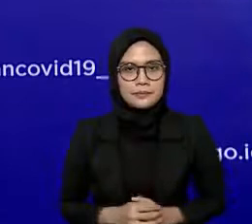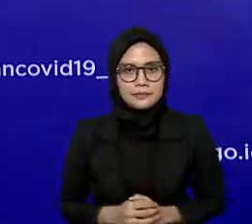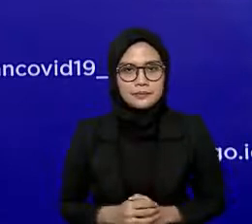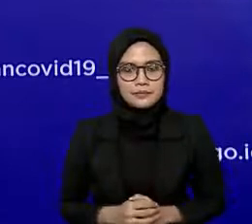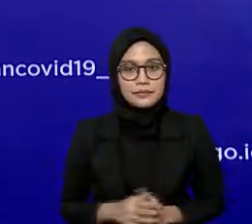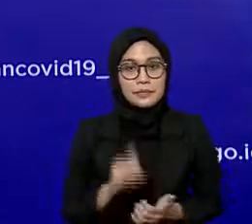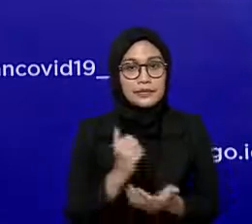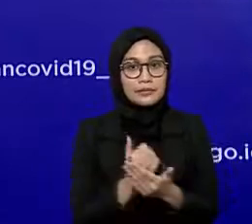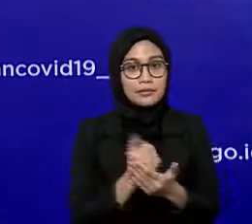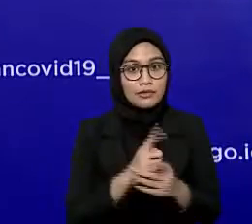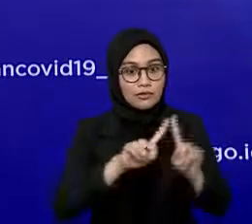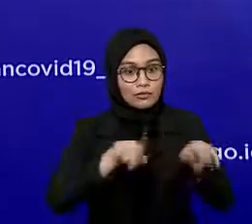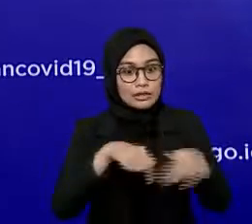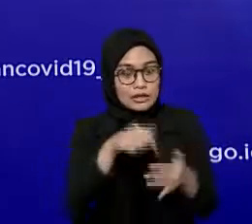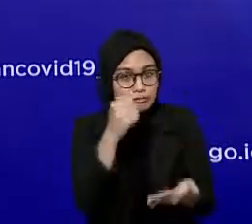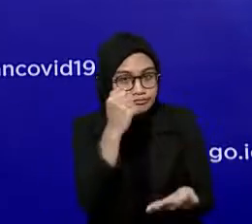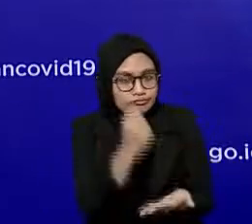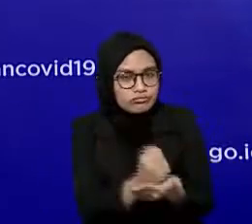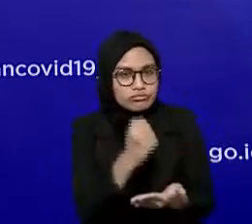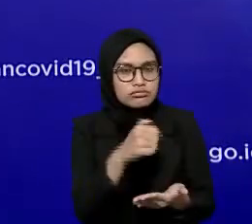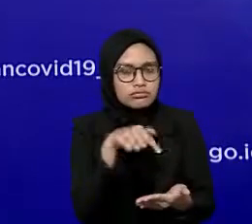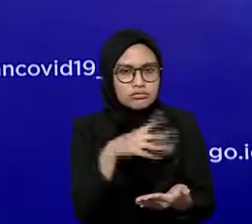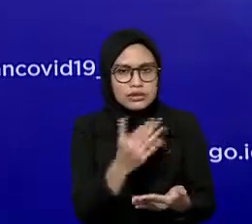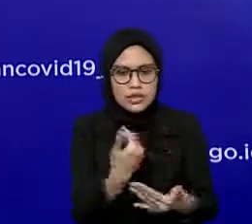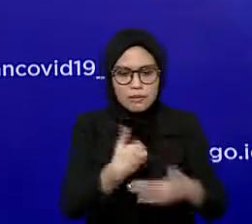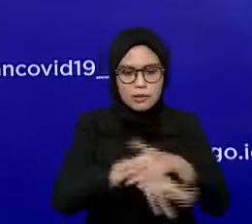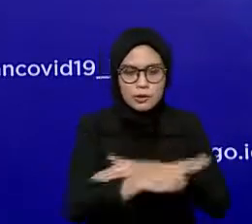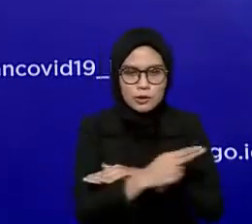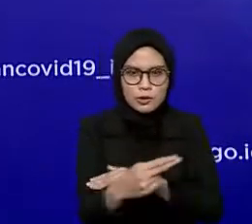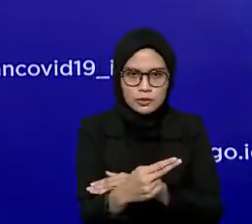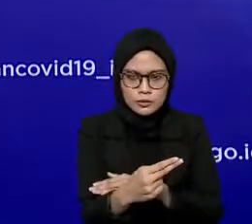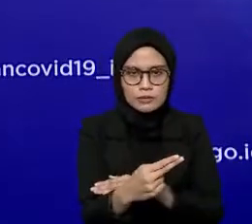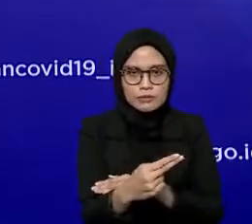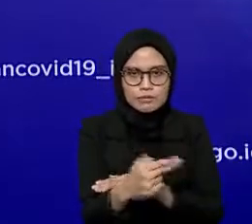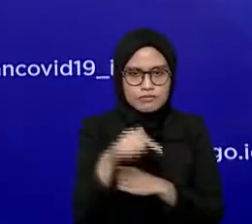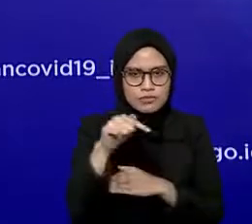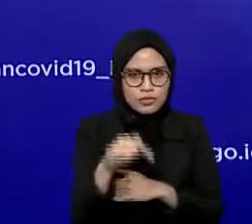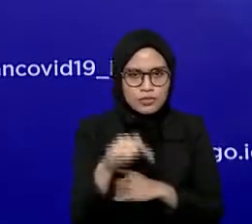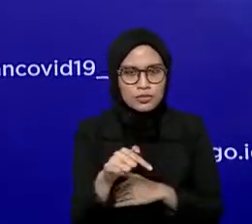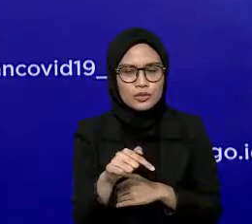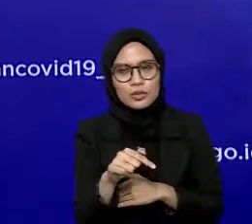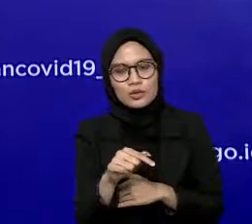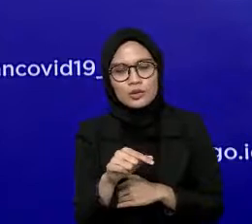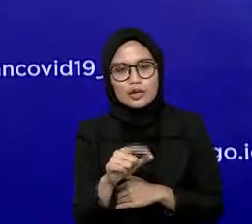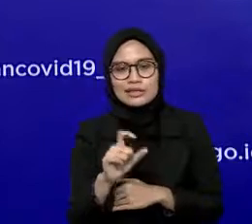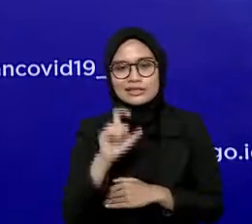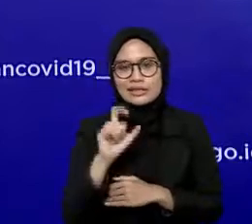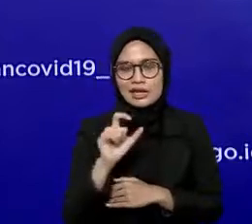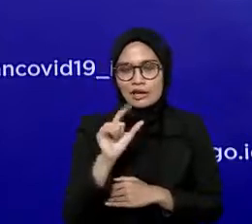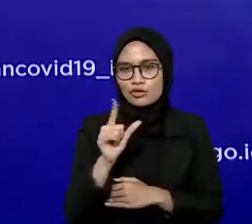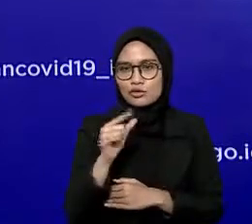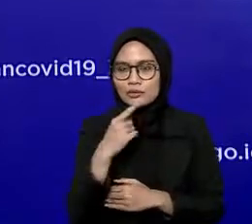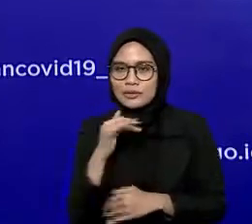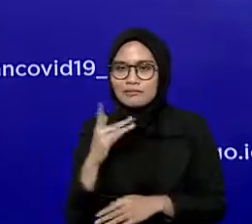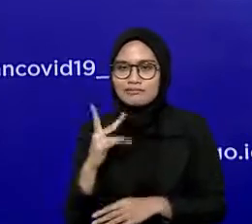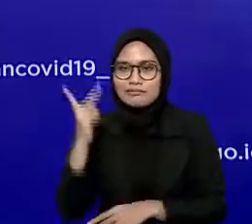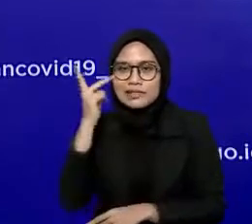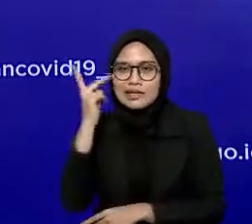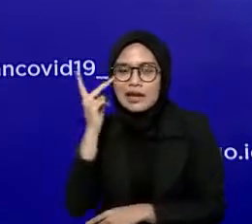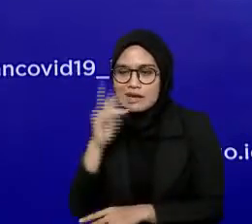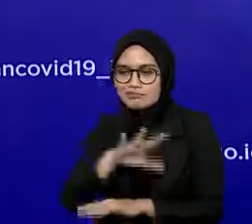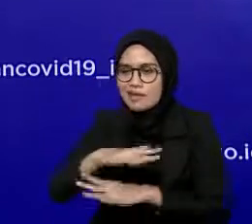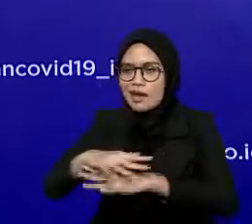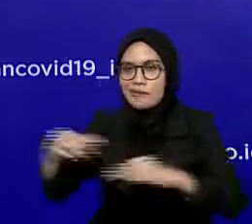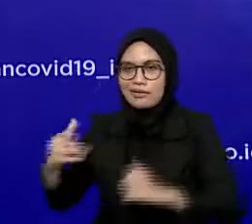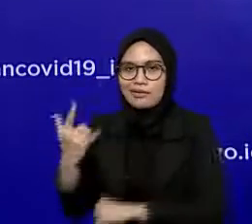jenis visa bagi pelaku perjalanan yang diperbolehkan masuk ke Indonesia merupakan cerminan upaya kehati-hatian. Perlu